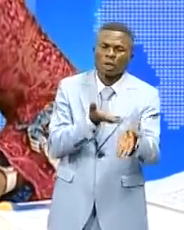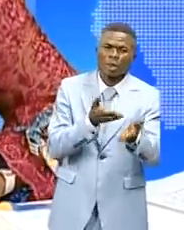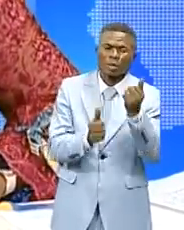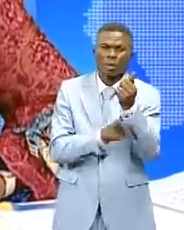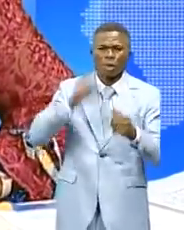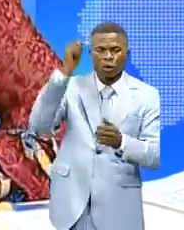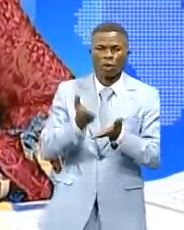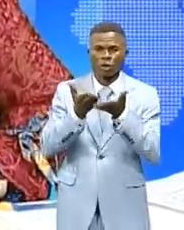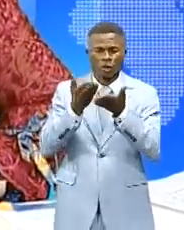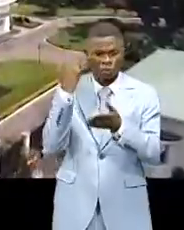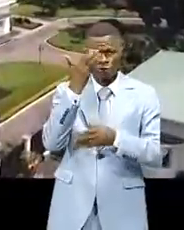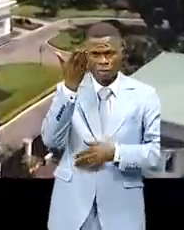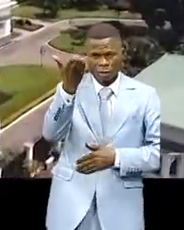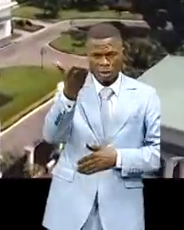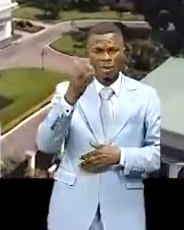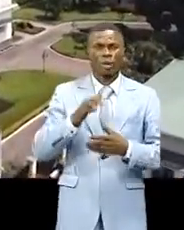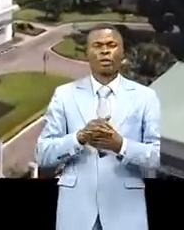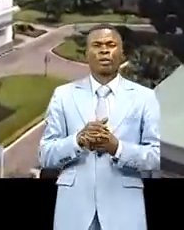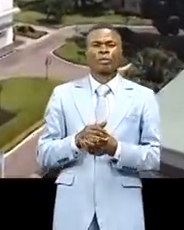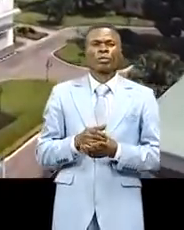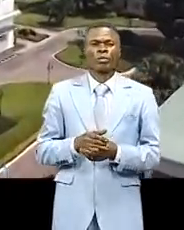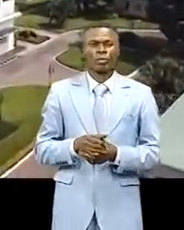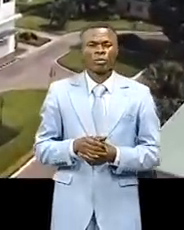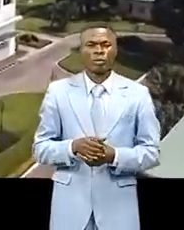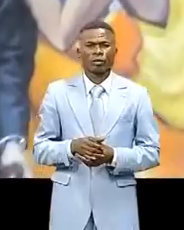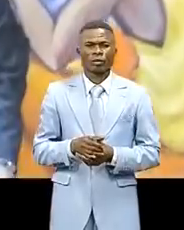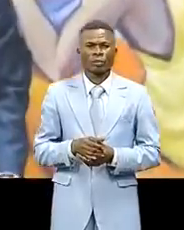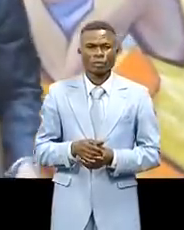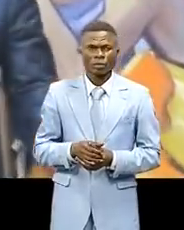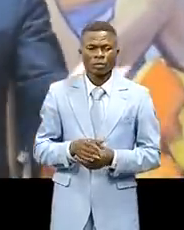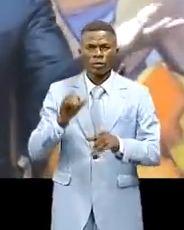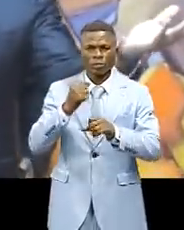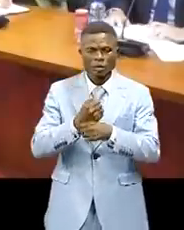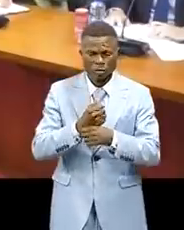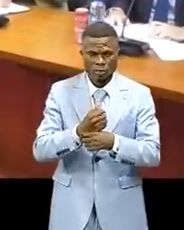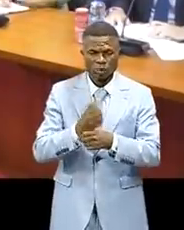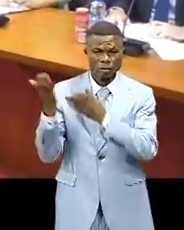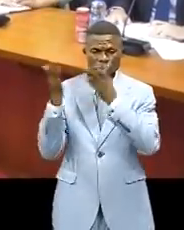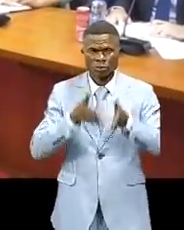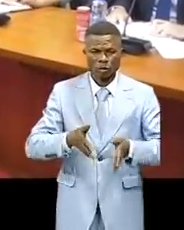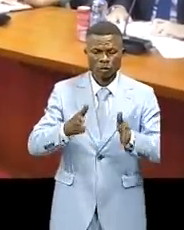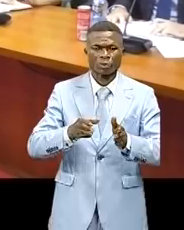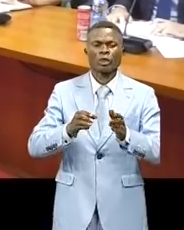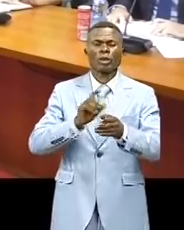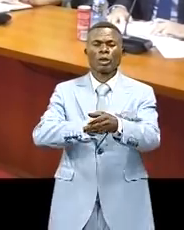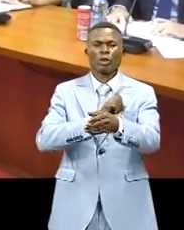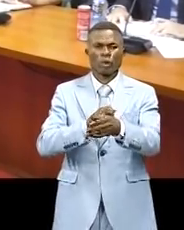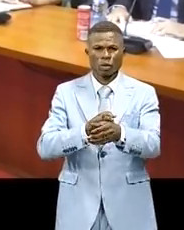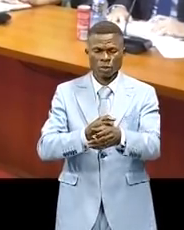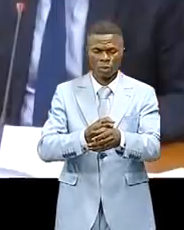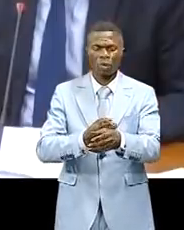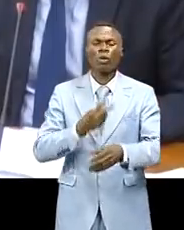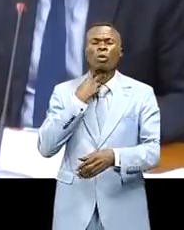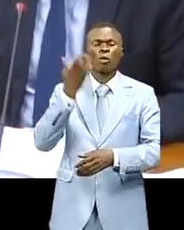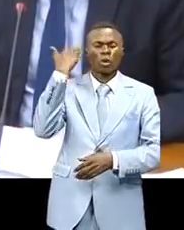le nord-kivu regarder vertueux de l'aéroport de goma et les établissements du trafic routier goma rutshuru bloqué par les laves